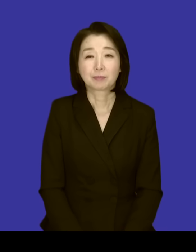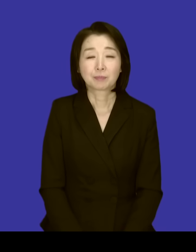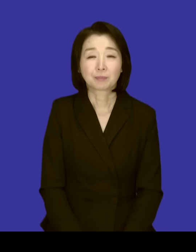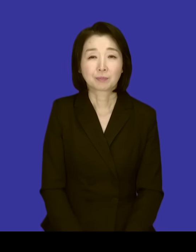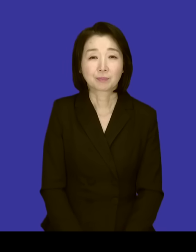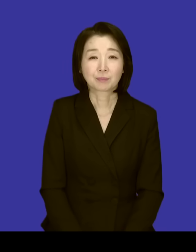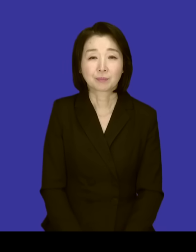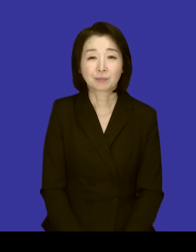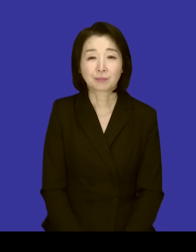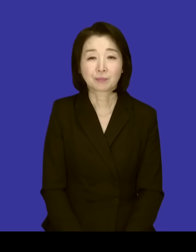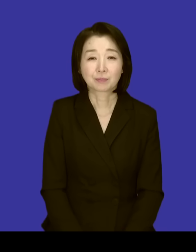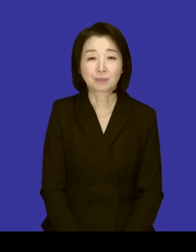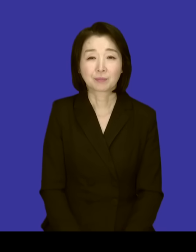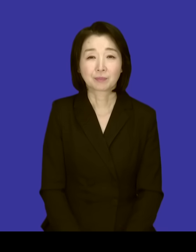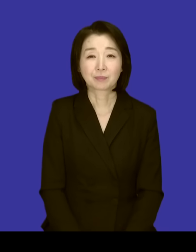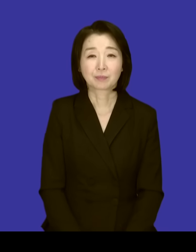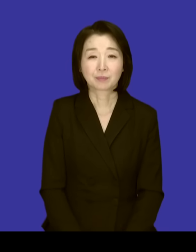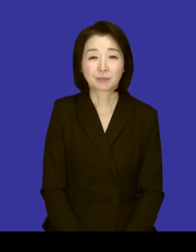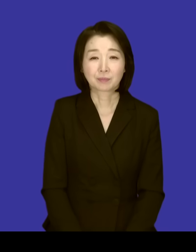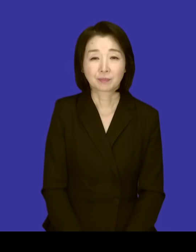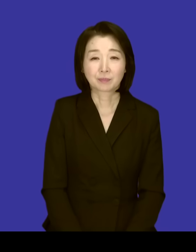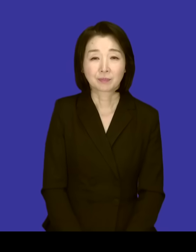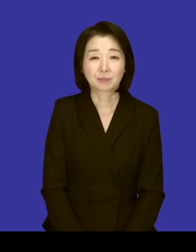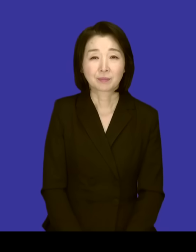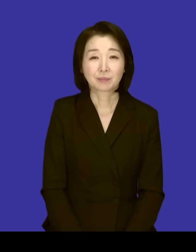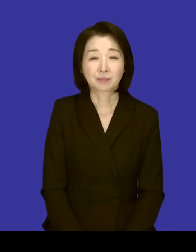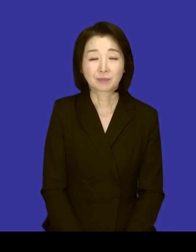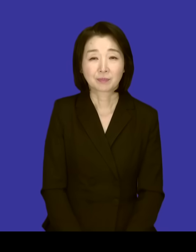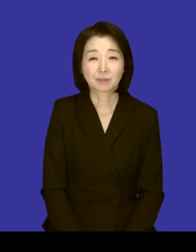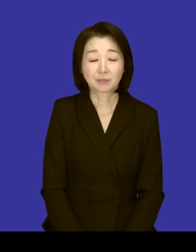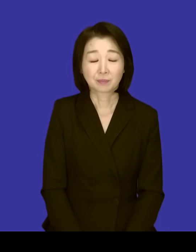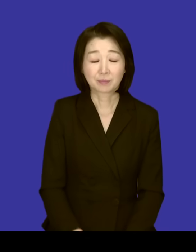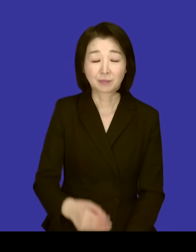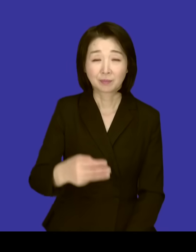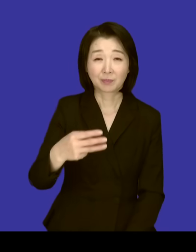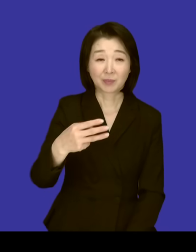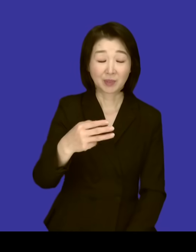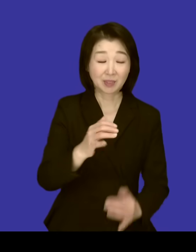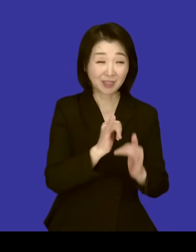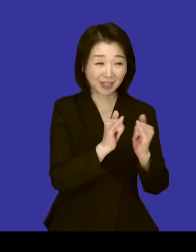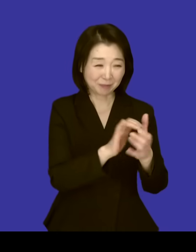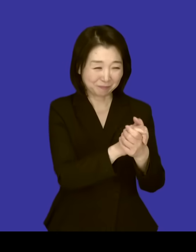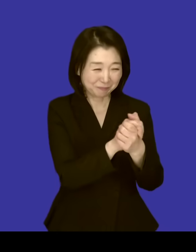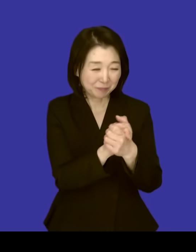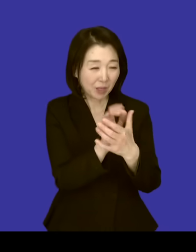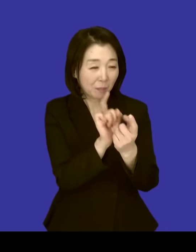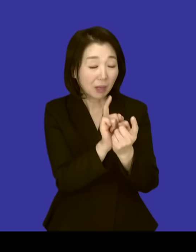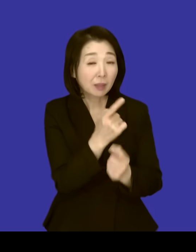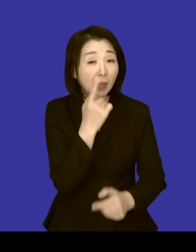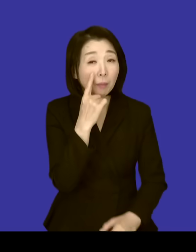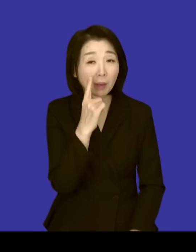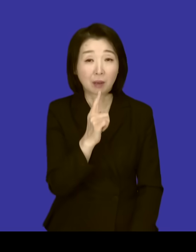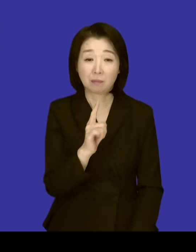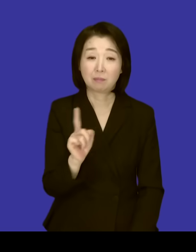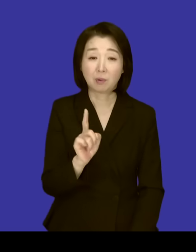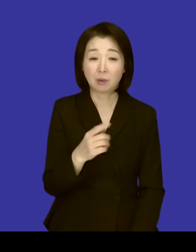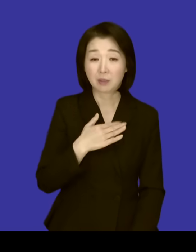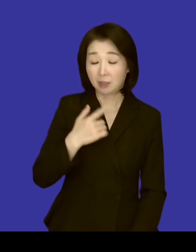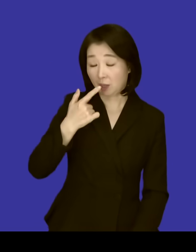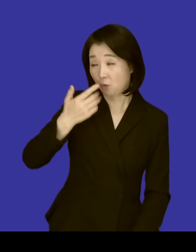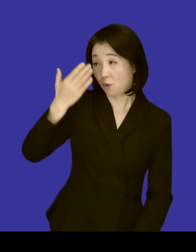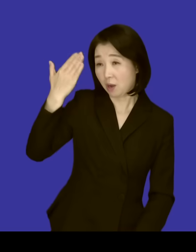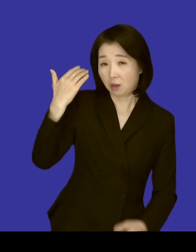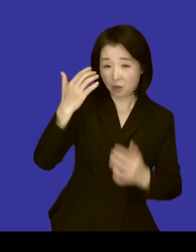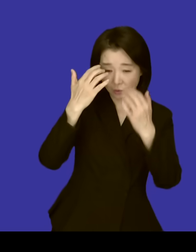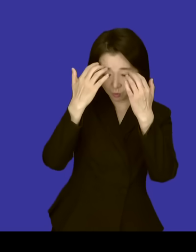그래서 이제 아까 해주셨던 질문이랑 이어지는데 라포 형성이 많이 되면 이제 제가 과거에 겪었던